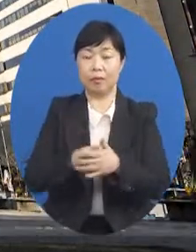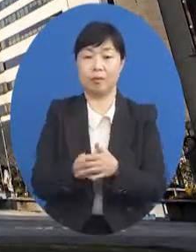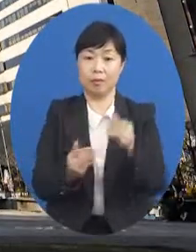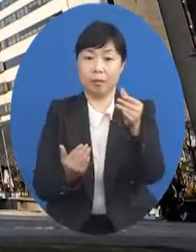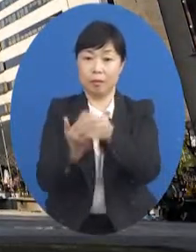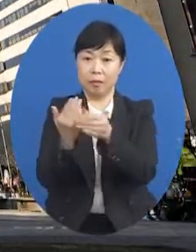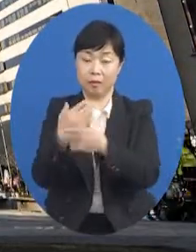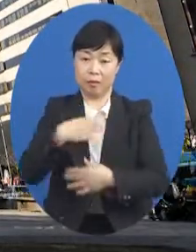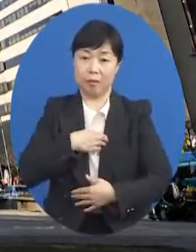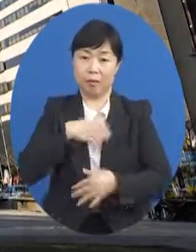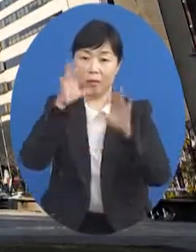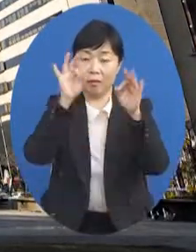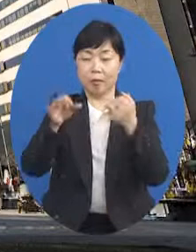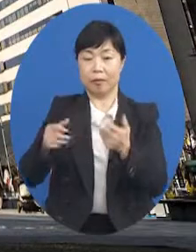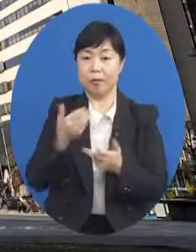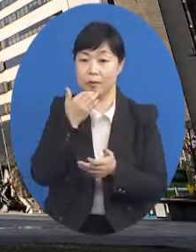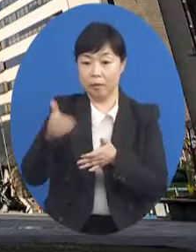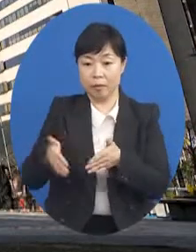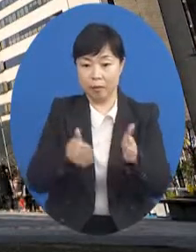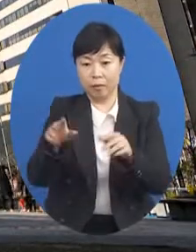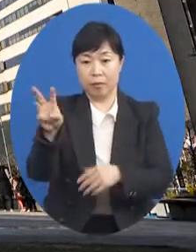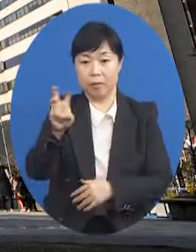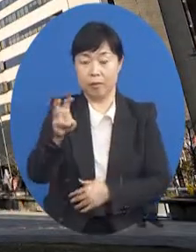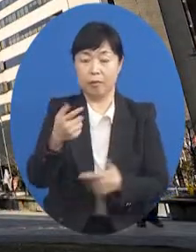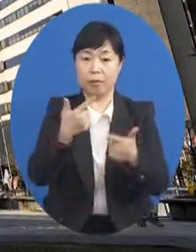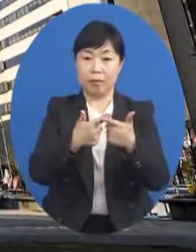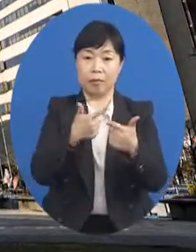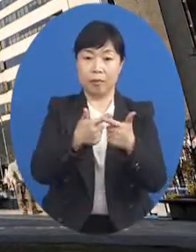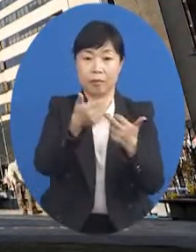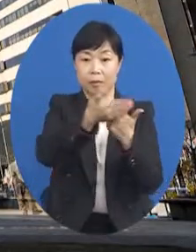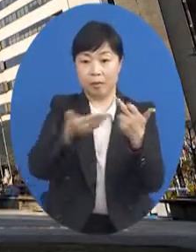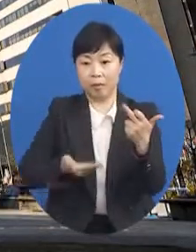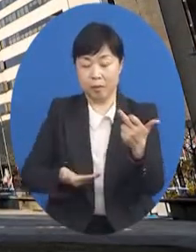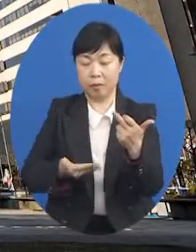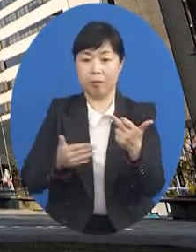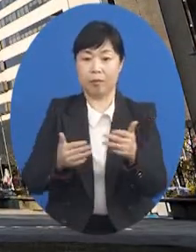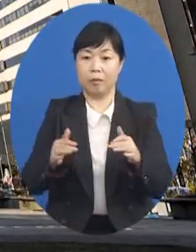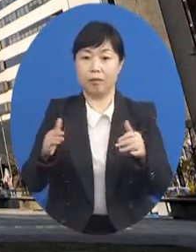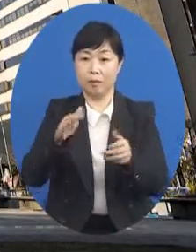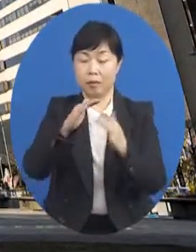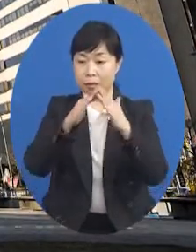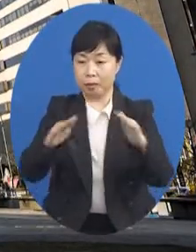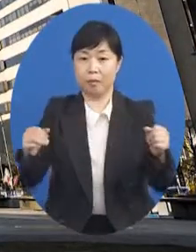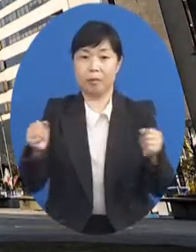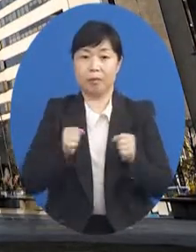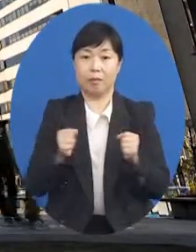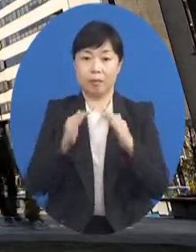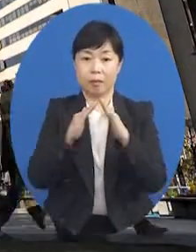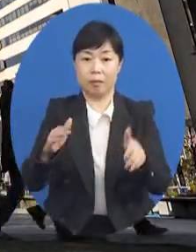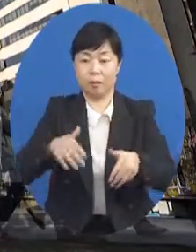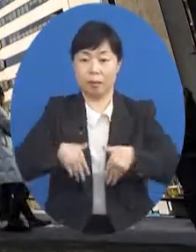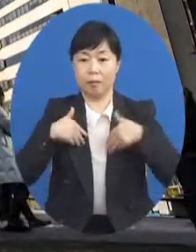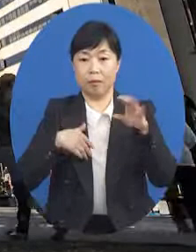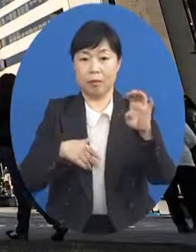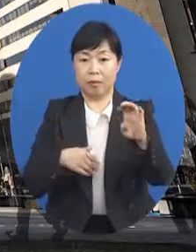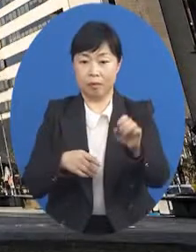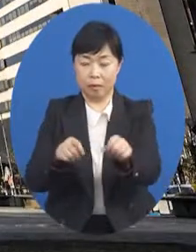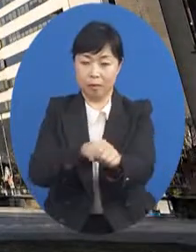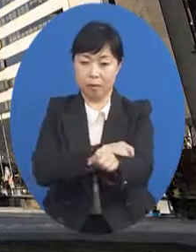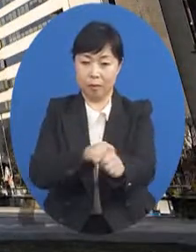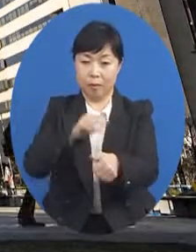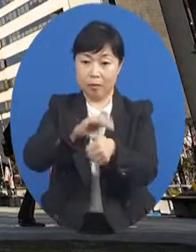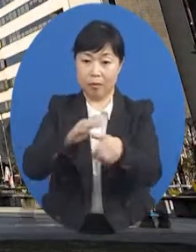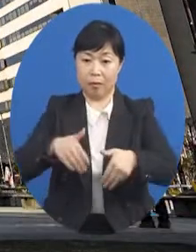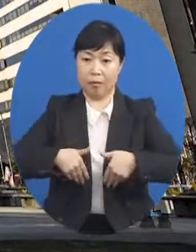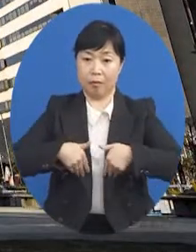산악사고 위험률을 보면 경기 지역이 30, 부산과 강원, 전북과 전남 지역이 40, 특히 경남 지역의 사고